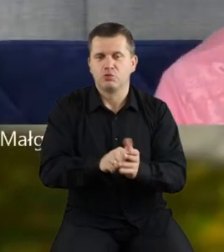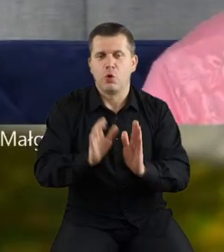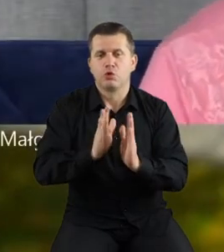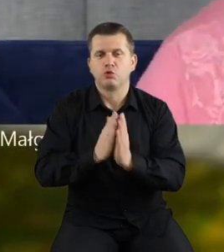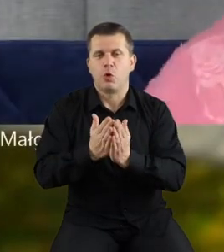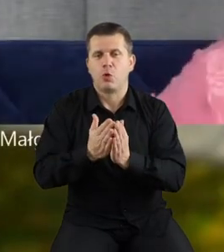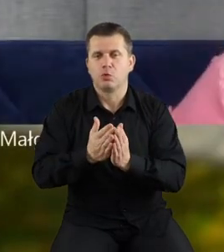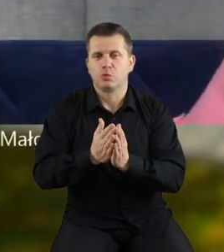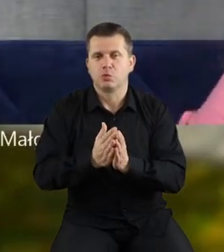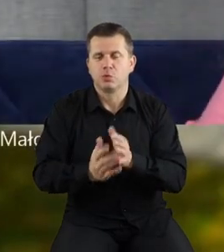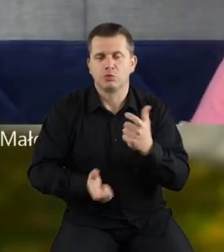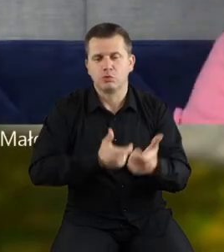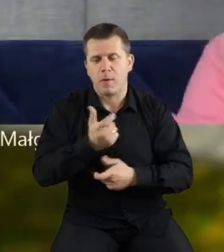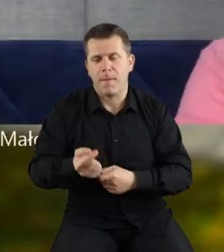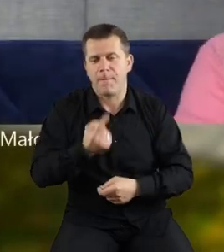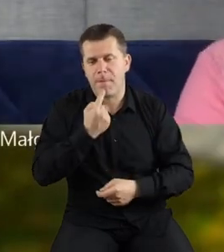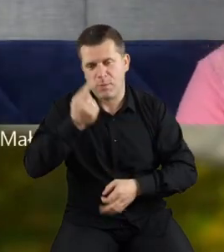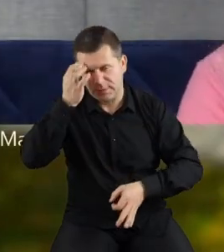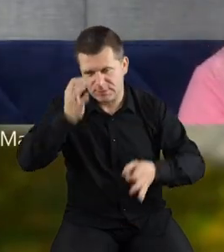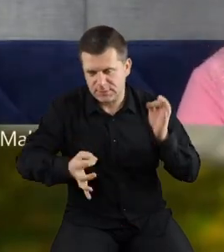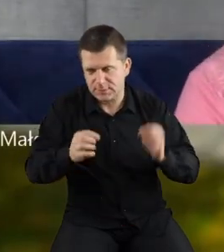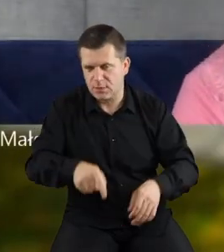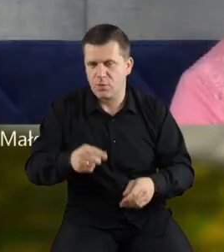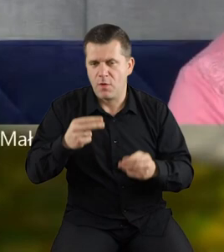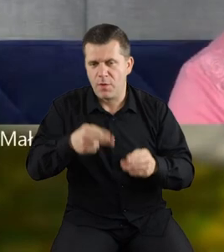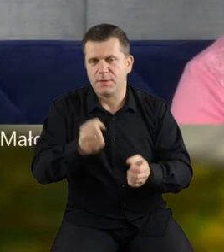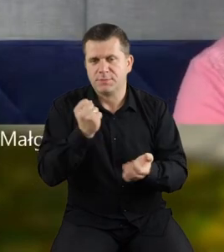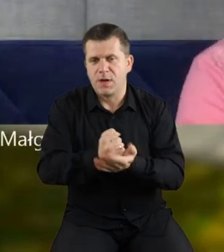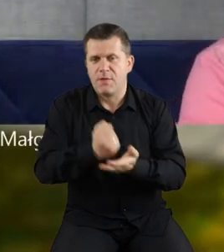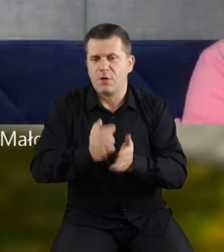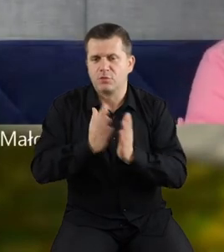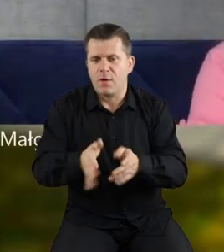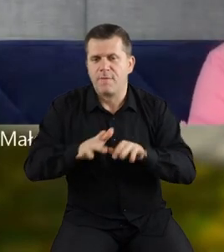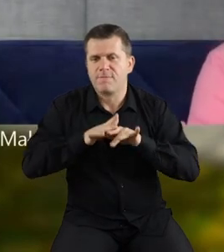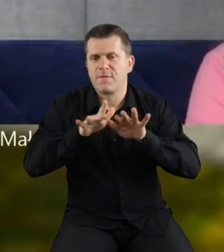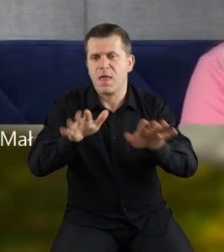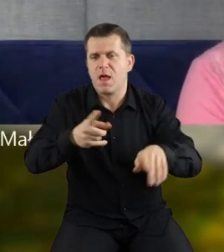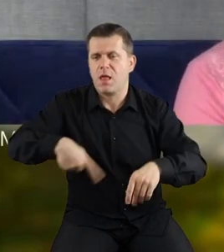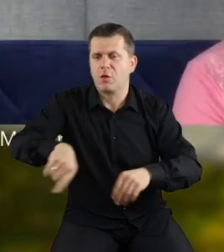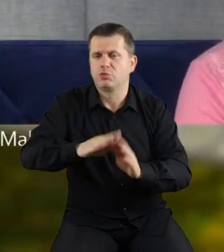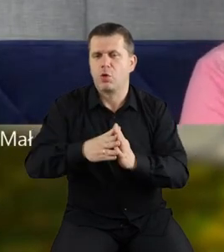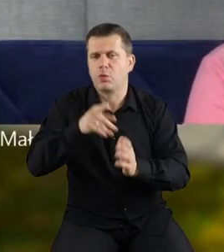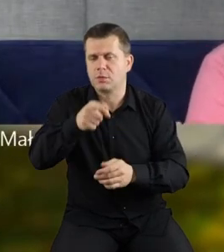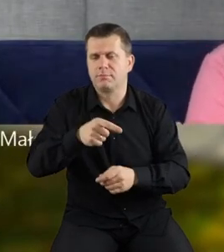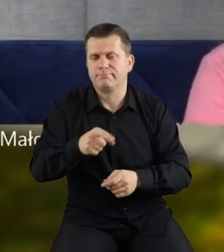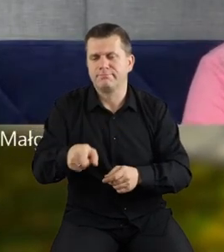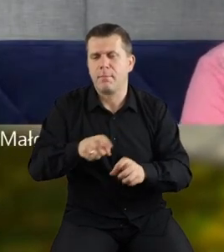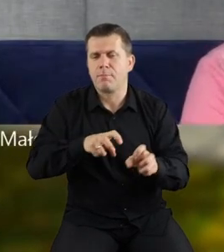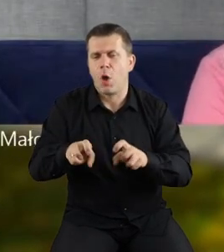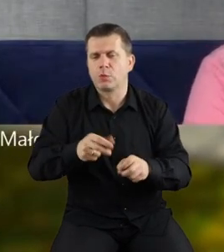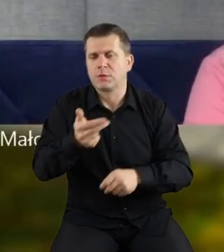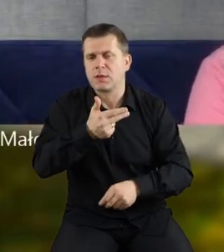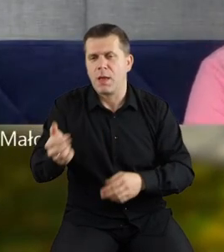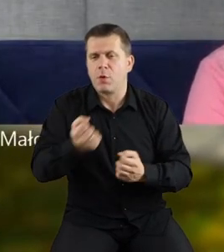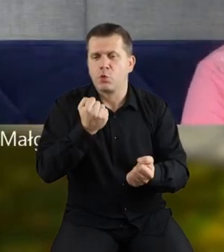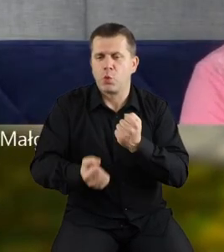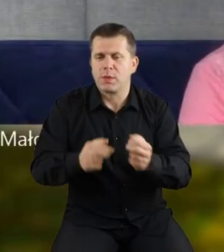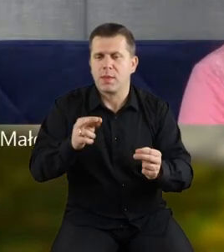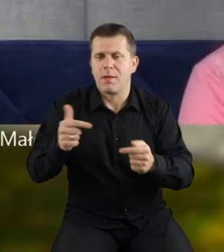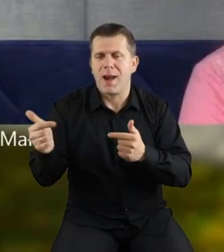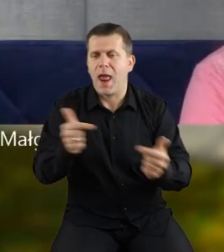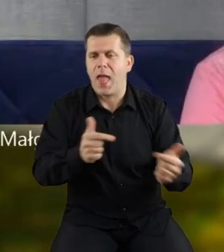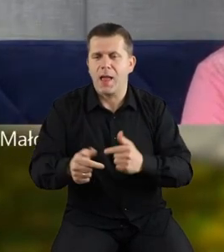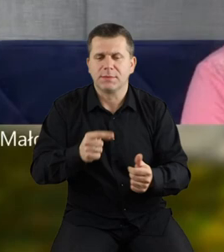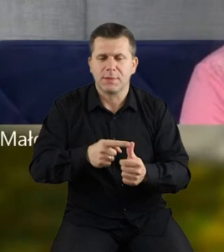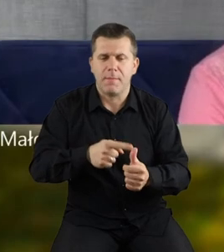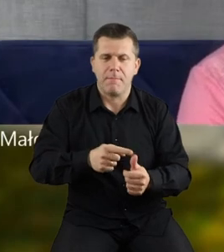Wróćmy do książek. Tak, zrobiliśmy małą dygresję, wróćmy do książek. W wielu z nich podejmujesz temat trudnych relacji